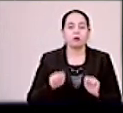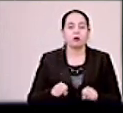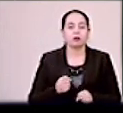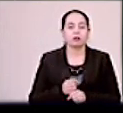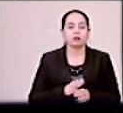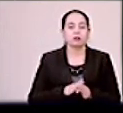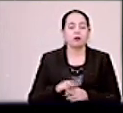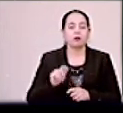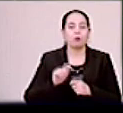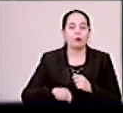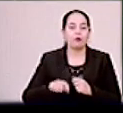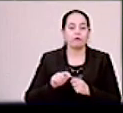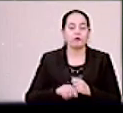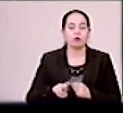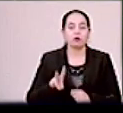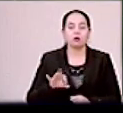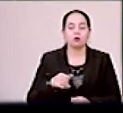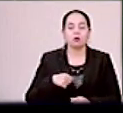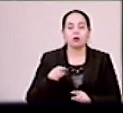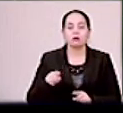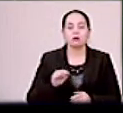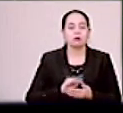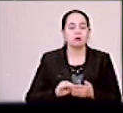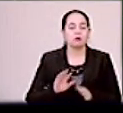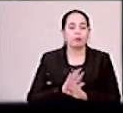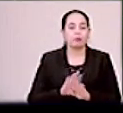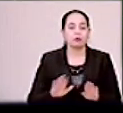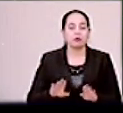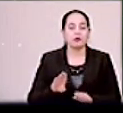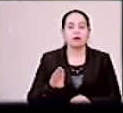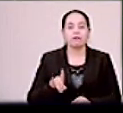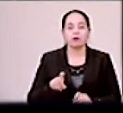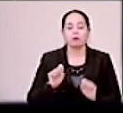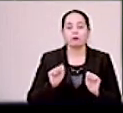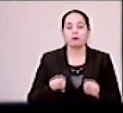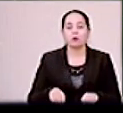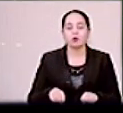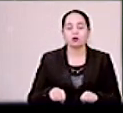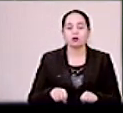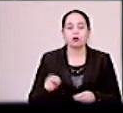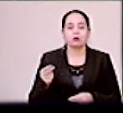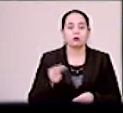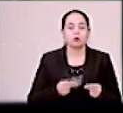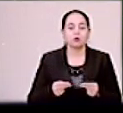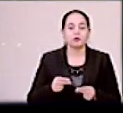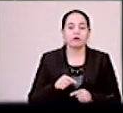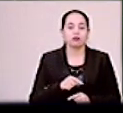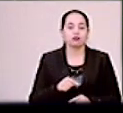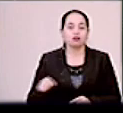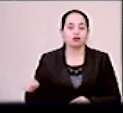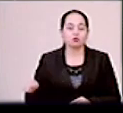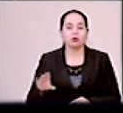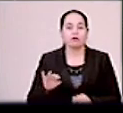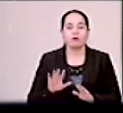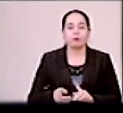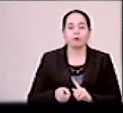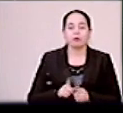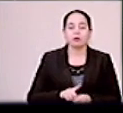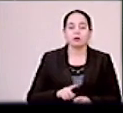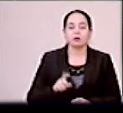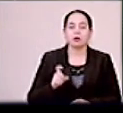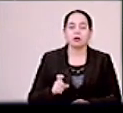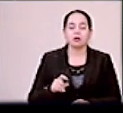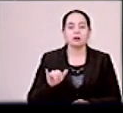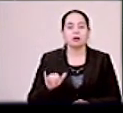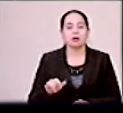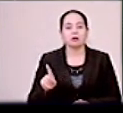сделать проверку, но я здесь не написала. Вы можете нарисовать черту и вместо x или